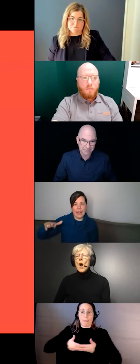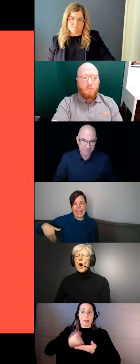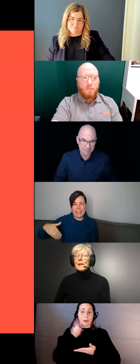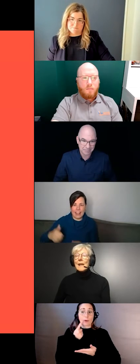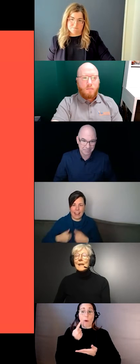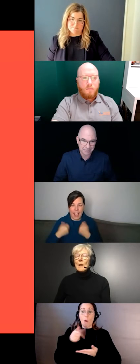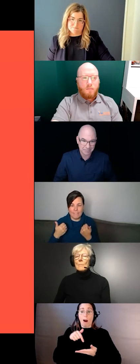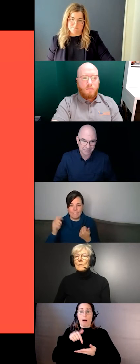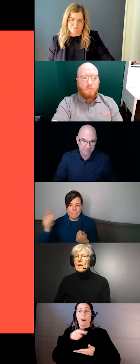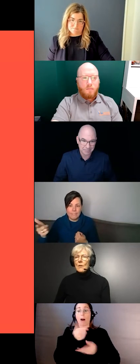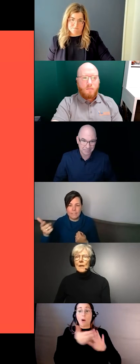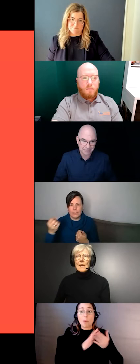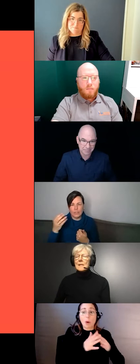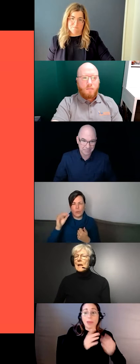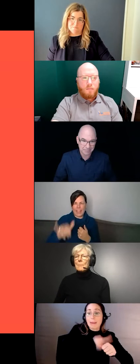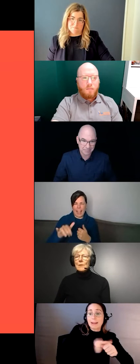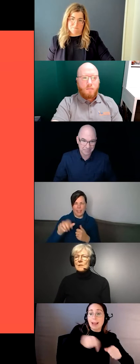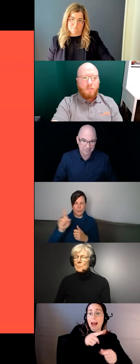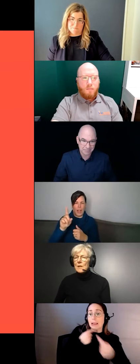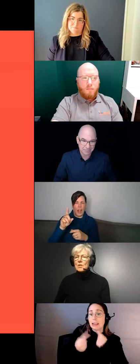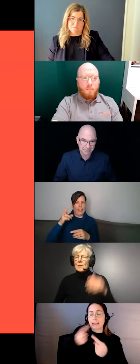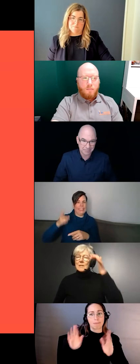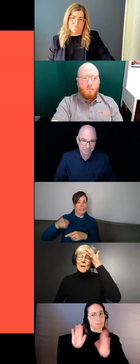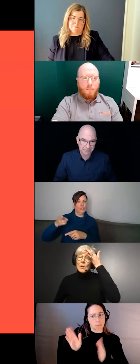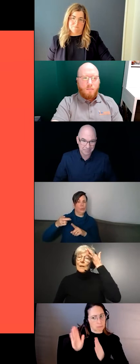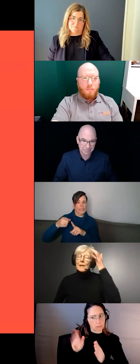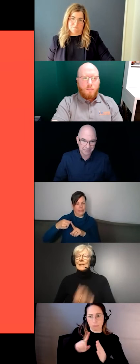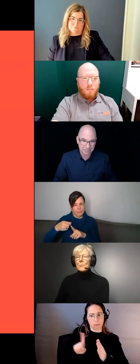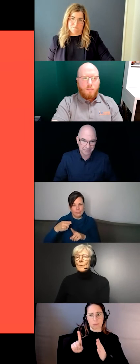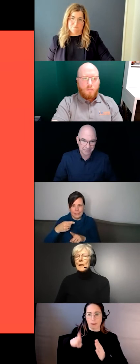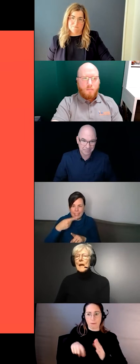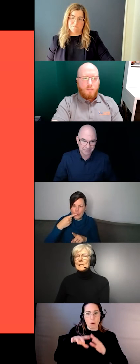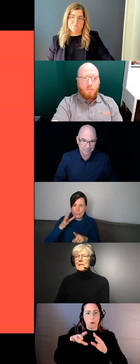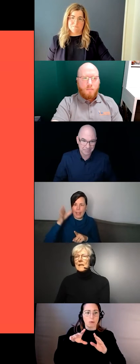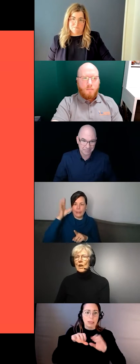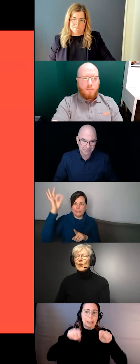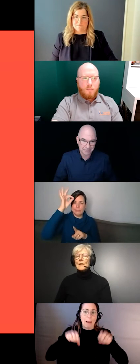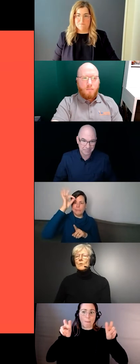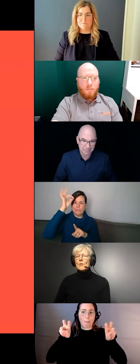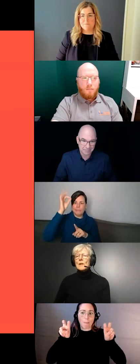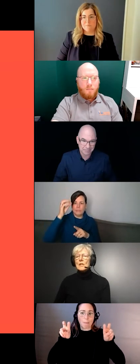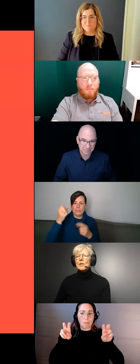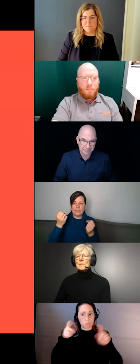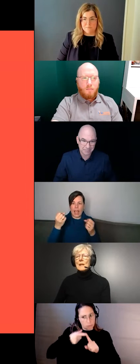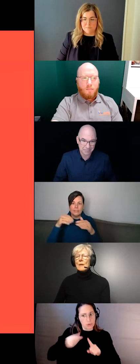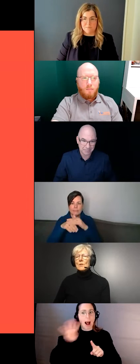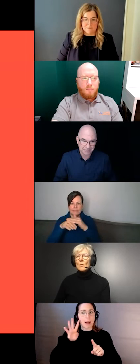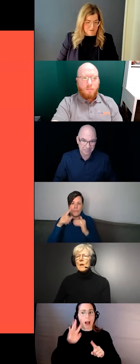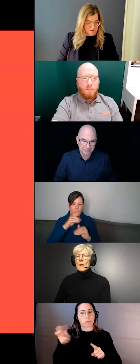aux langues, sauf que les bébés sourds, la communauté médicale se porte trop d'attention à les amener à des